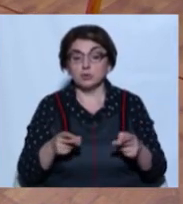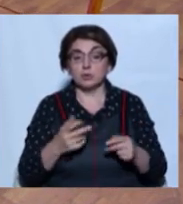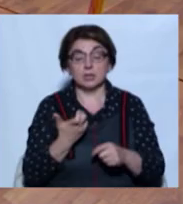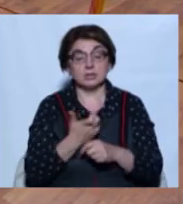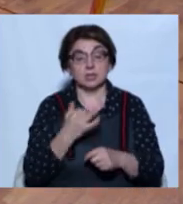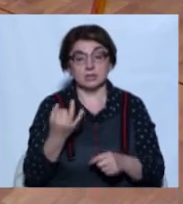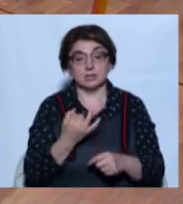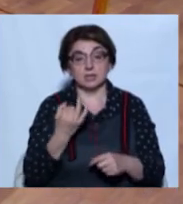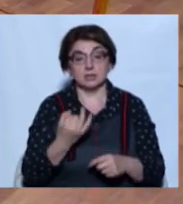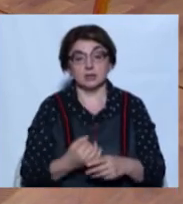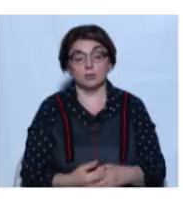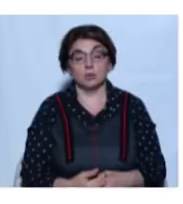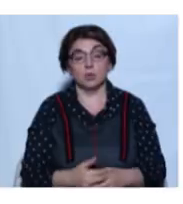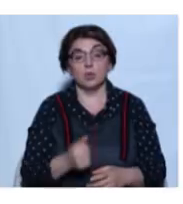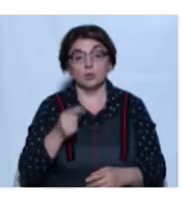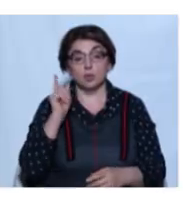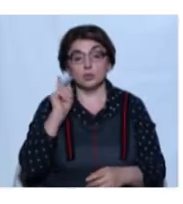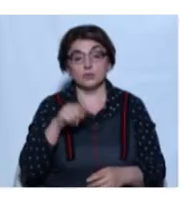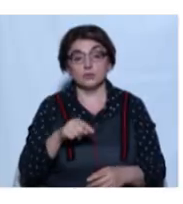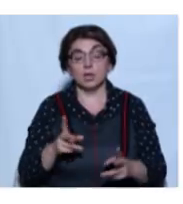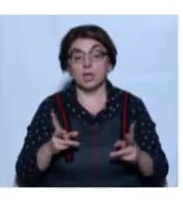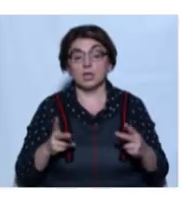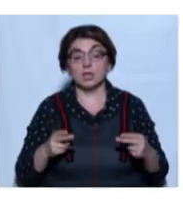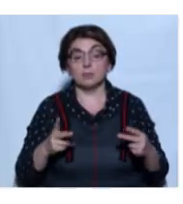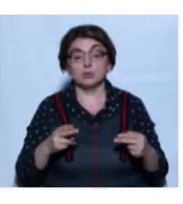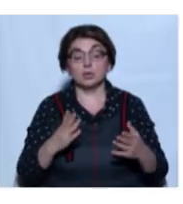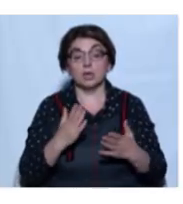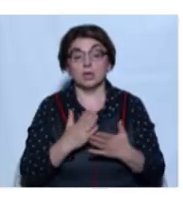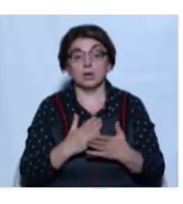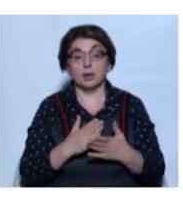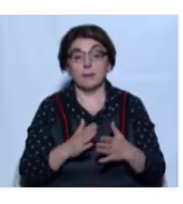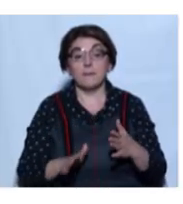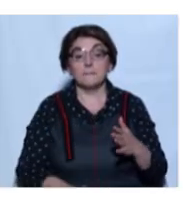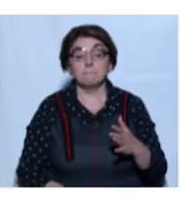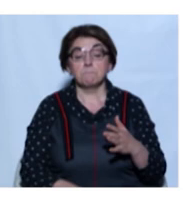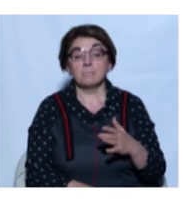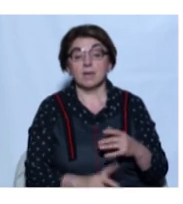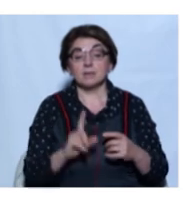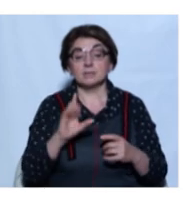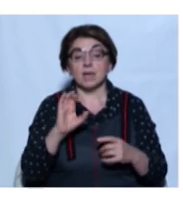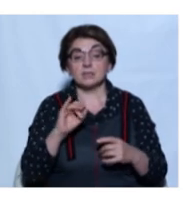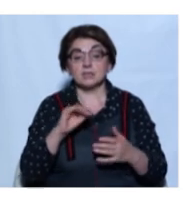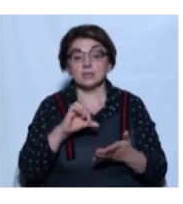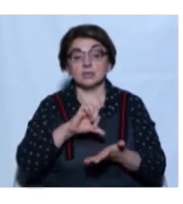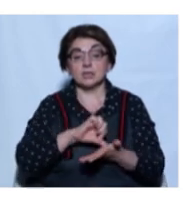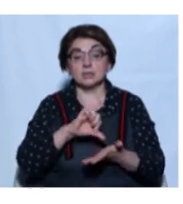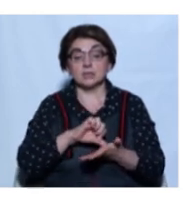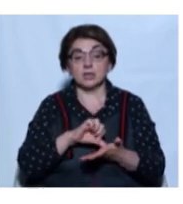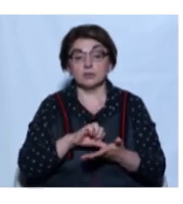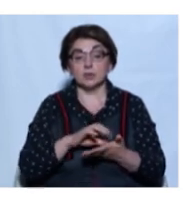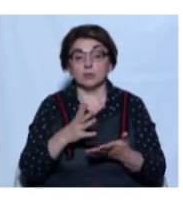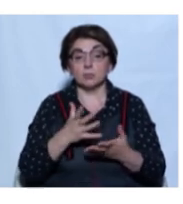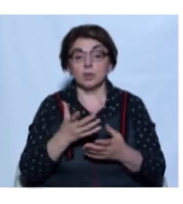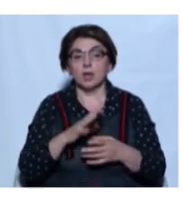საინტერესო. Როგორც იცით, კიბორჩხალა არის ფეხსახსრიანთა ჯგუფის წარმომადგენელი და მას